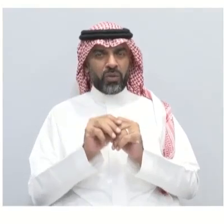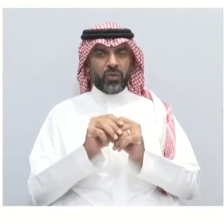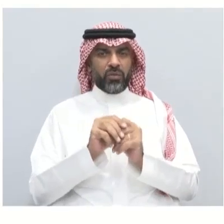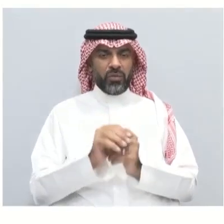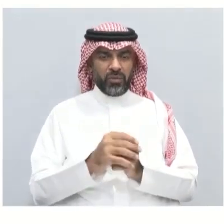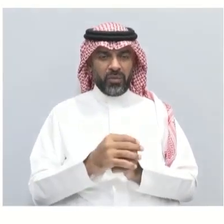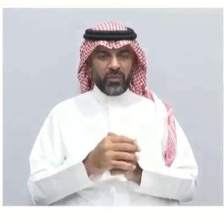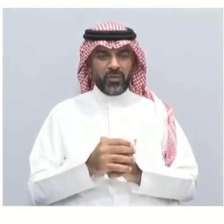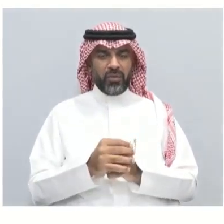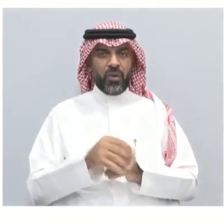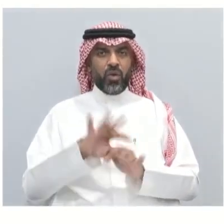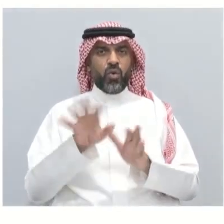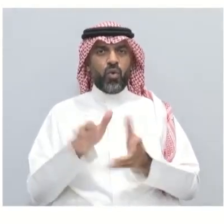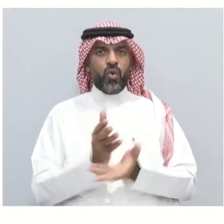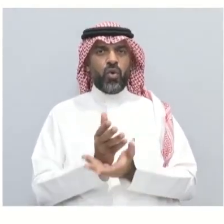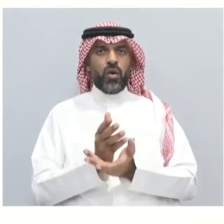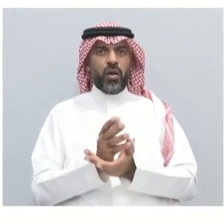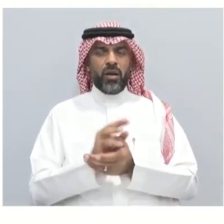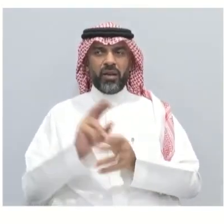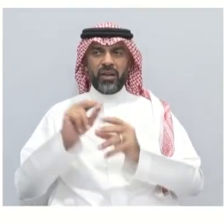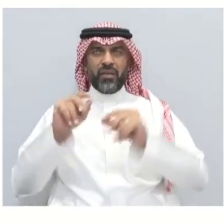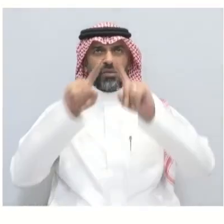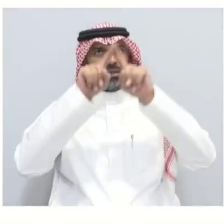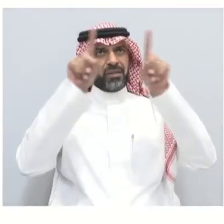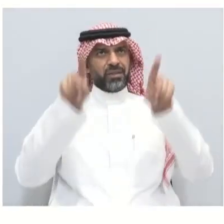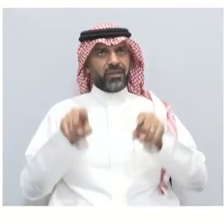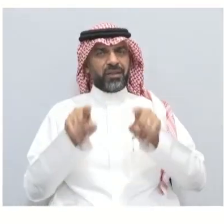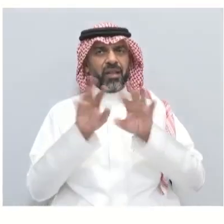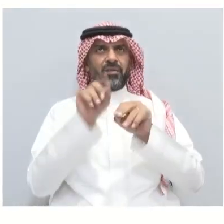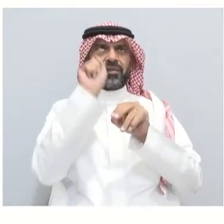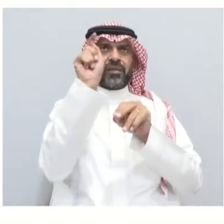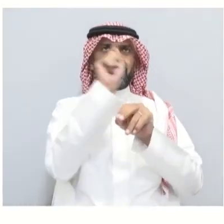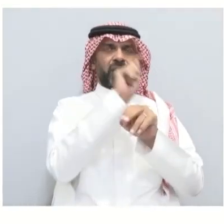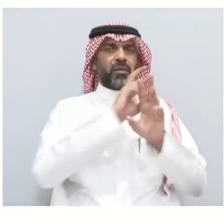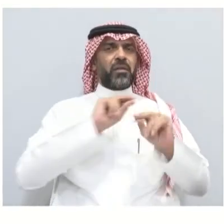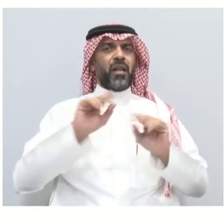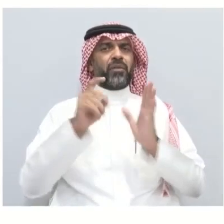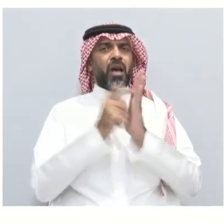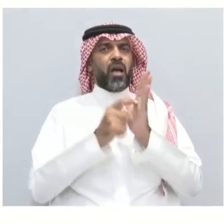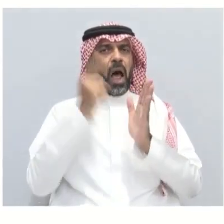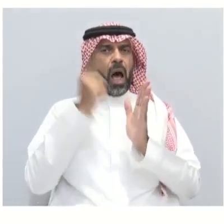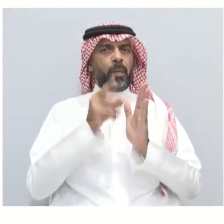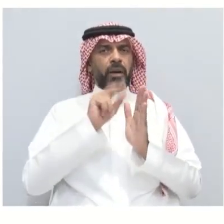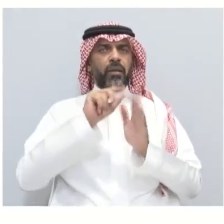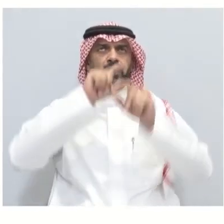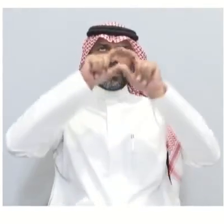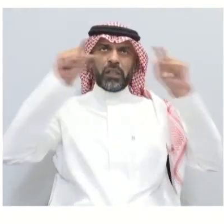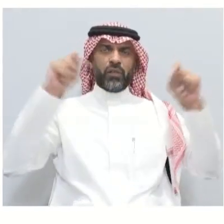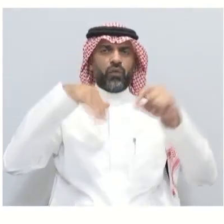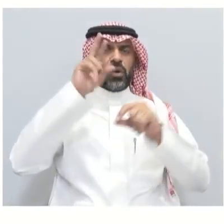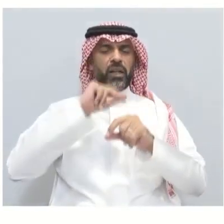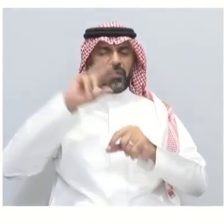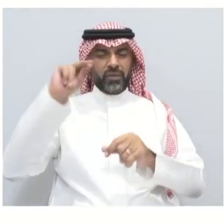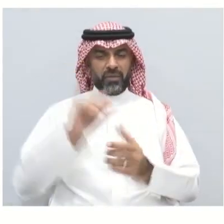اوفيس رايتر جميعها تقريبا نفس البي او نفس الواجهه ونفس الايقونات والادوات واشرطه الادوات